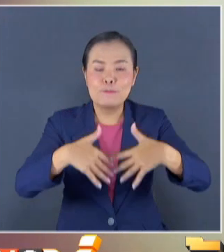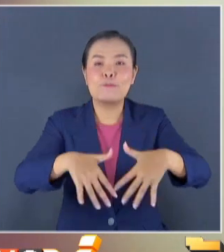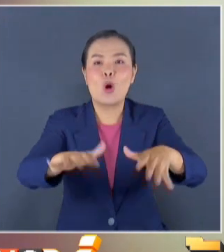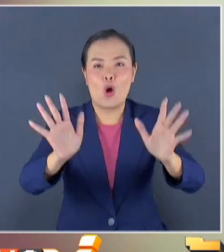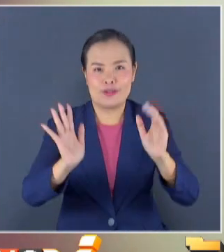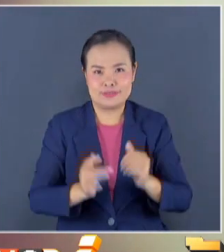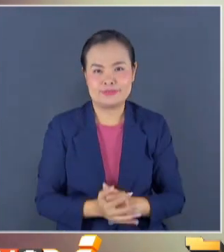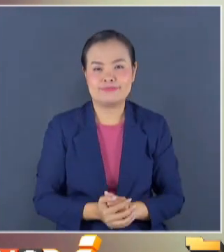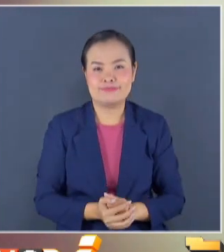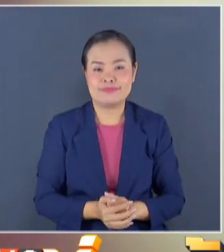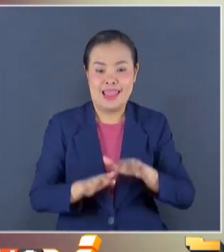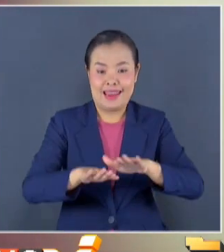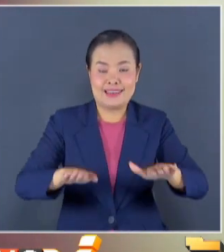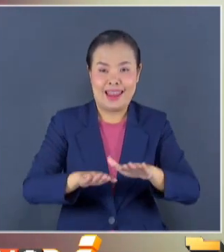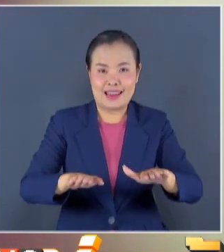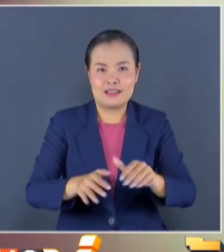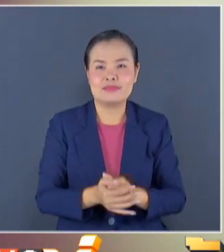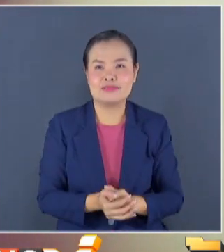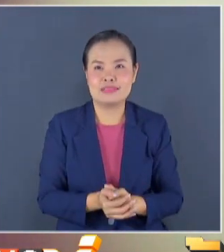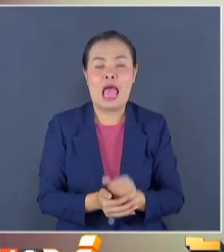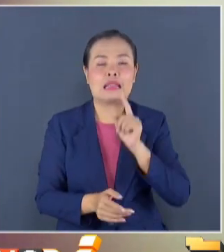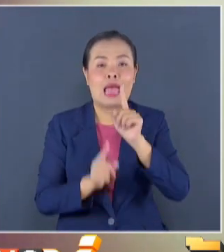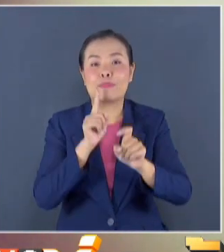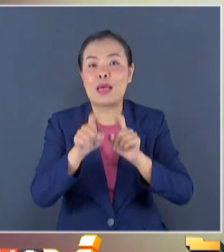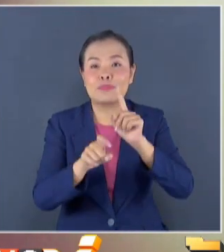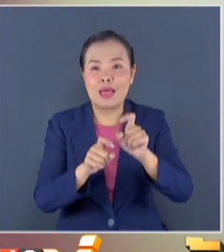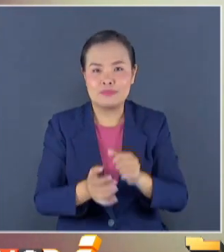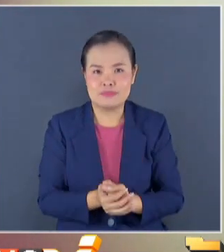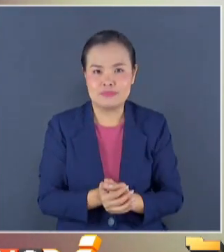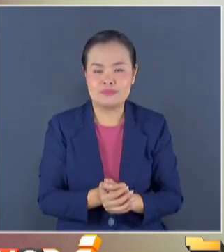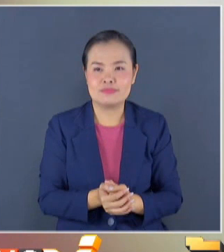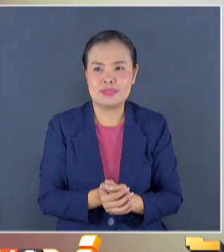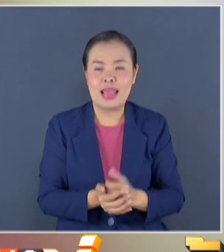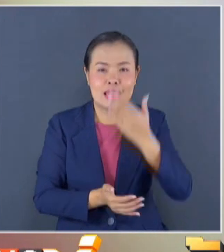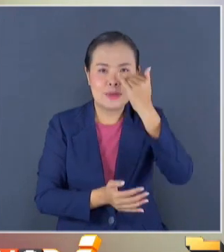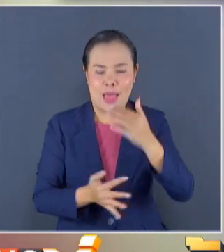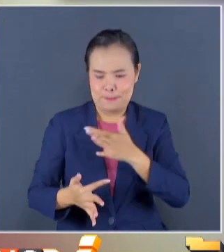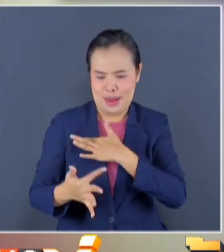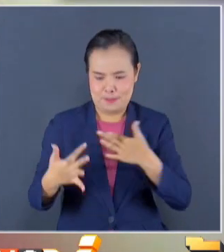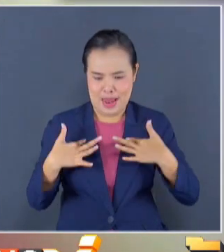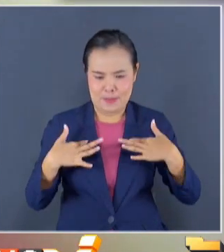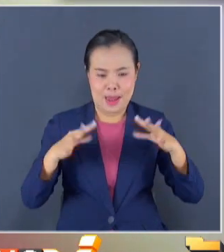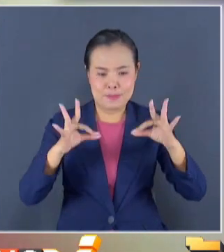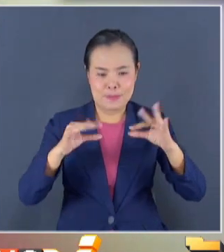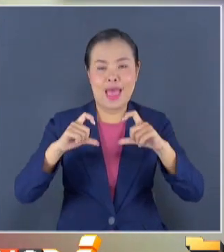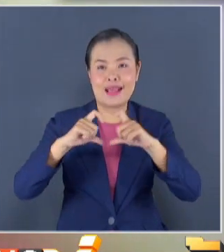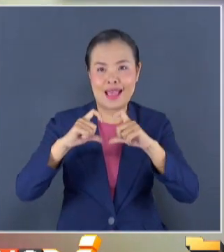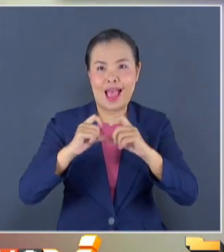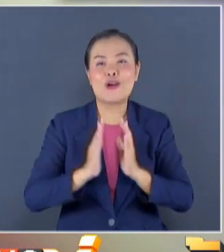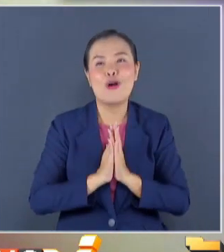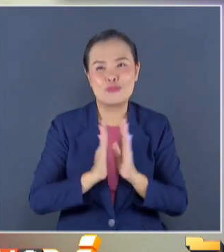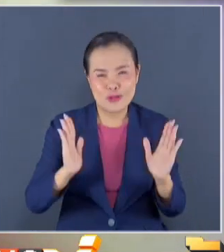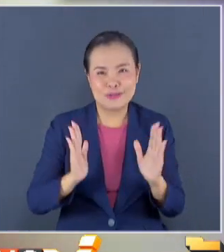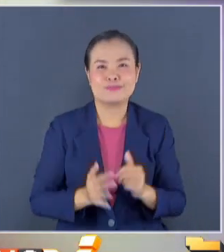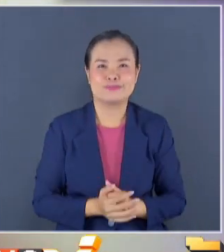มาไปนะแต่ว่าเด็กๆ ก็นะแม่ถามกันเลยนะฮะบอกว่าไม่แปลกใจทำไมเสื้อมีแต่สติ๊กเกอร์หัวใจนี่ขอบคุณครับนี่น